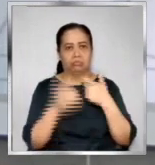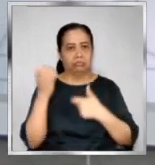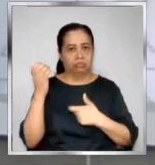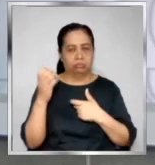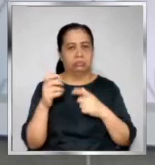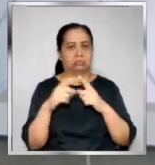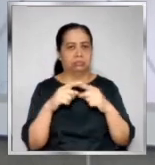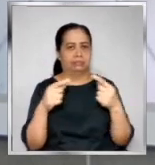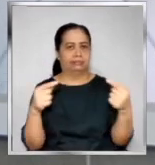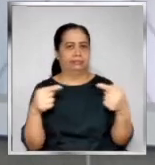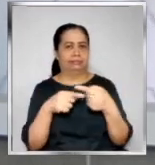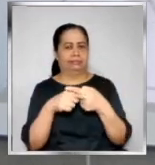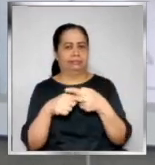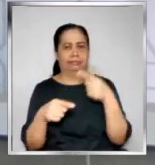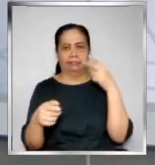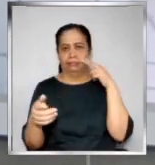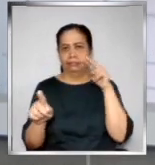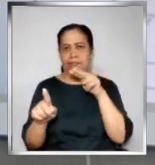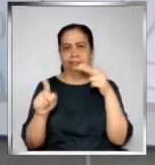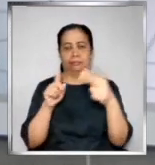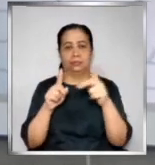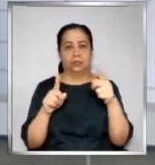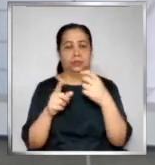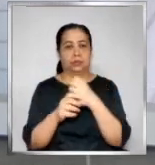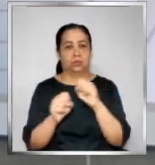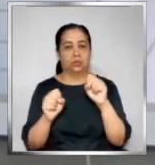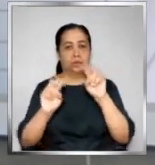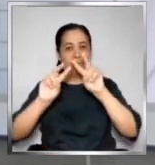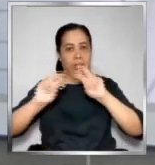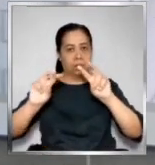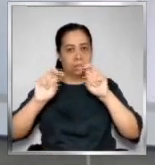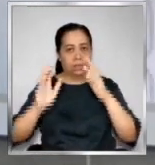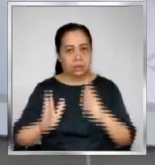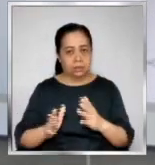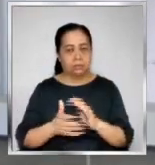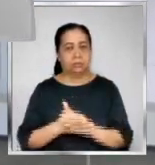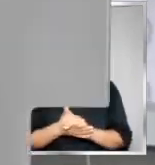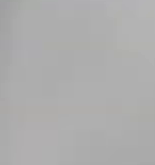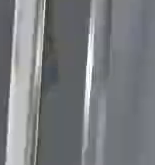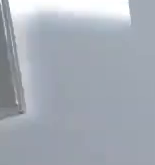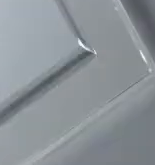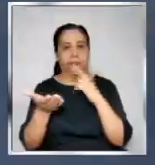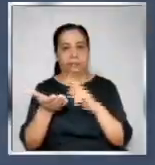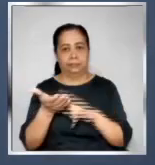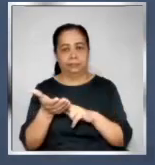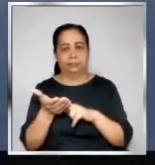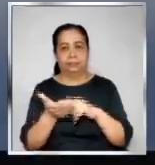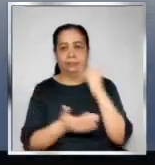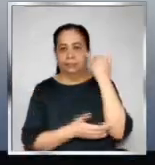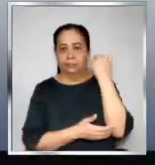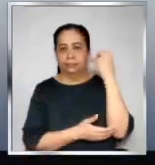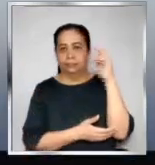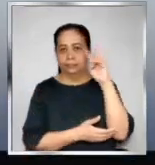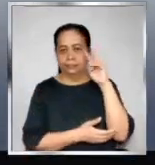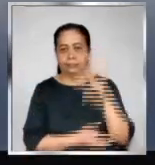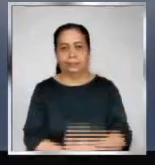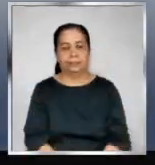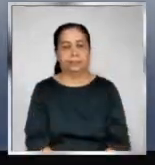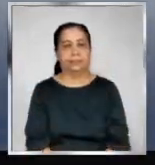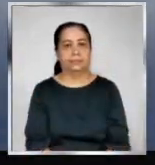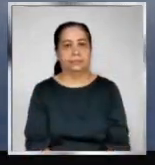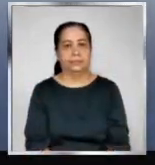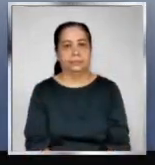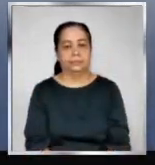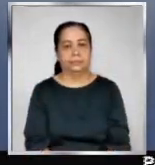dyan ang tingin ng isang security analyst. Nakatutok si Jun Veneracion. Dati akong kalaban sa